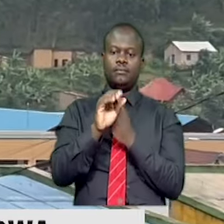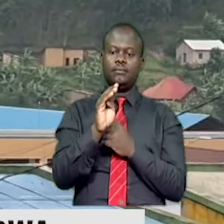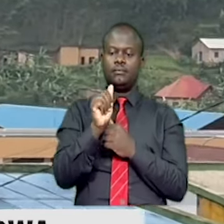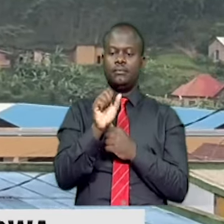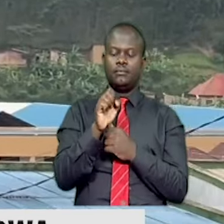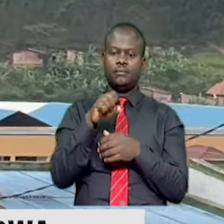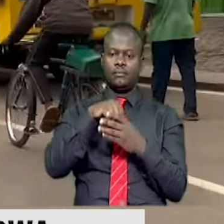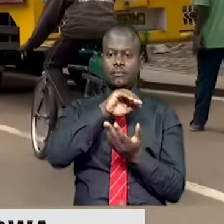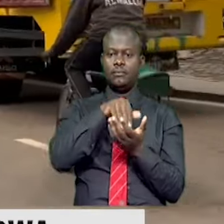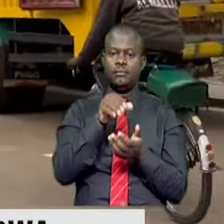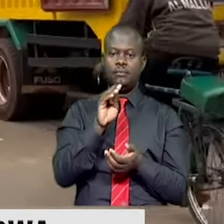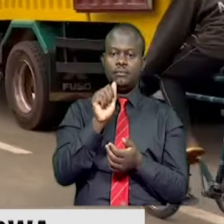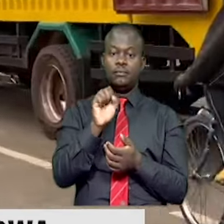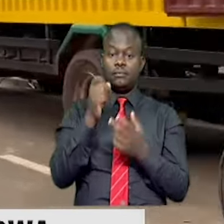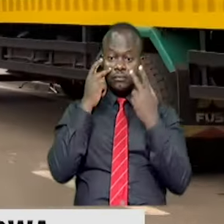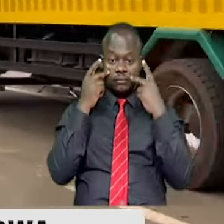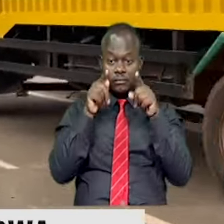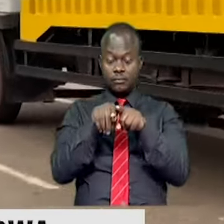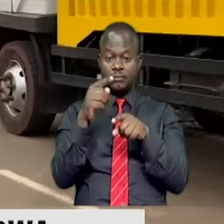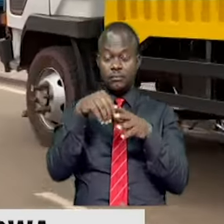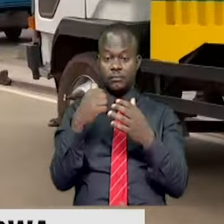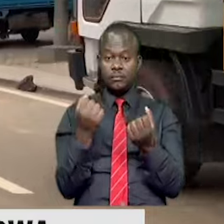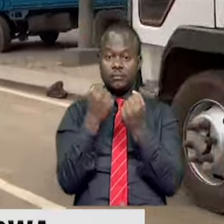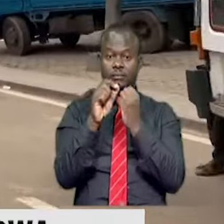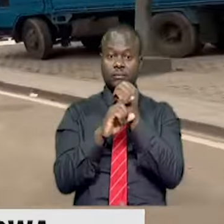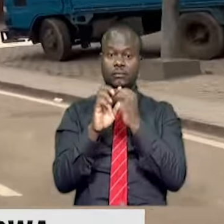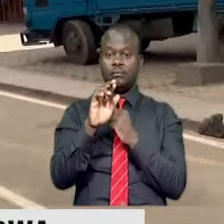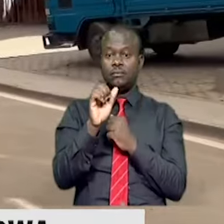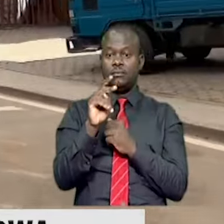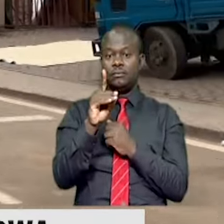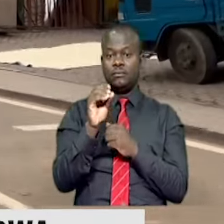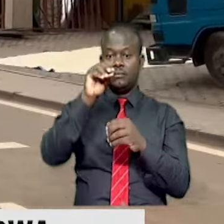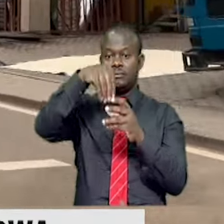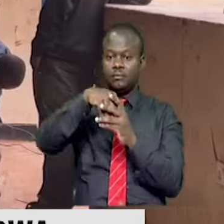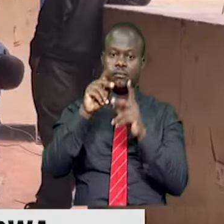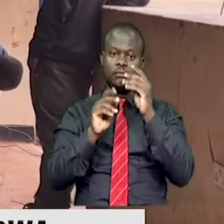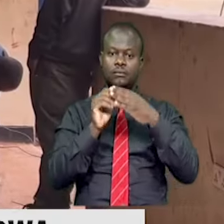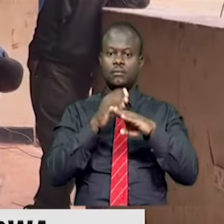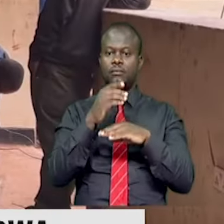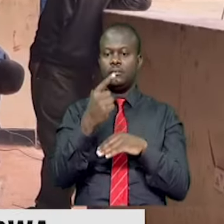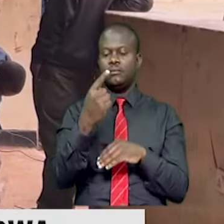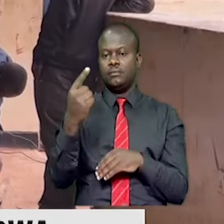Base muri santire ya Base, ifatwa nk'imwe mu zikomeye mu karere ka Rurindo. Kakaba karimo abantu